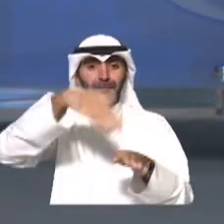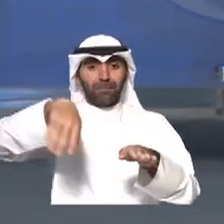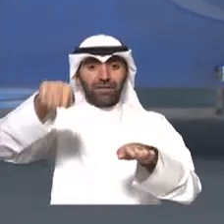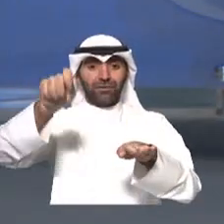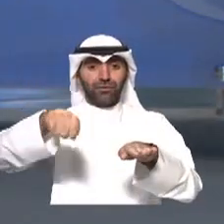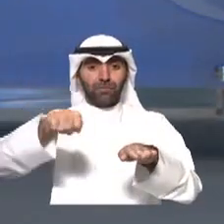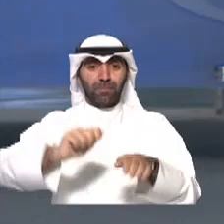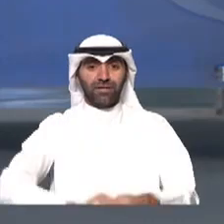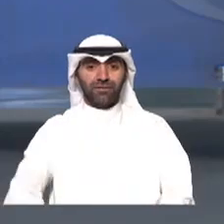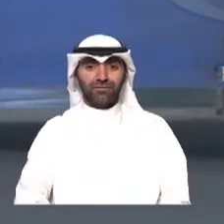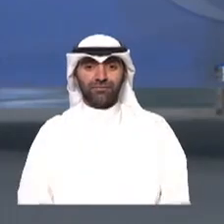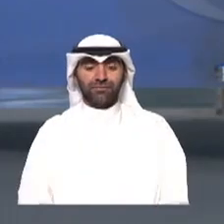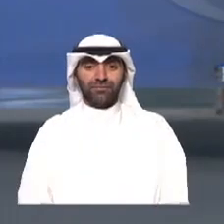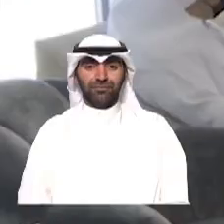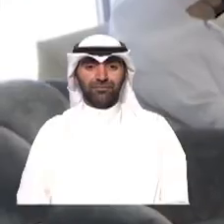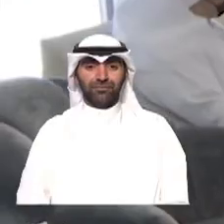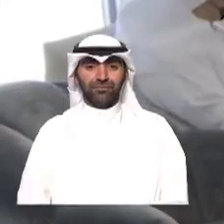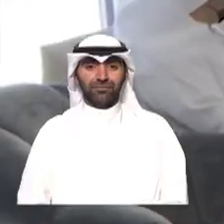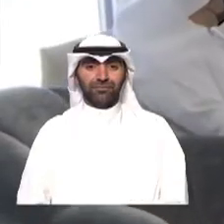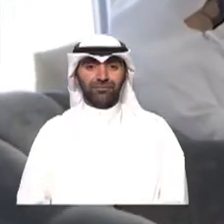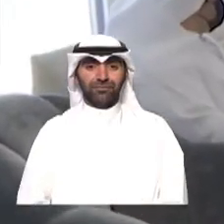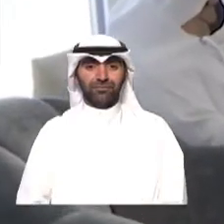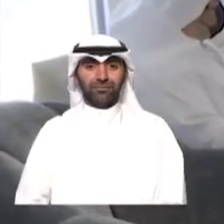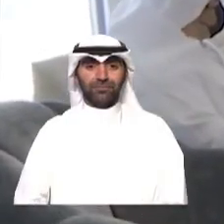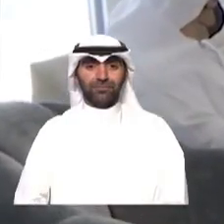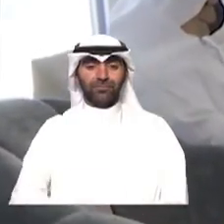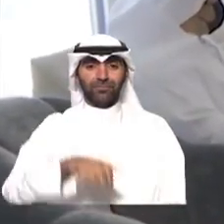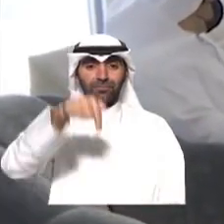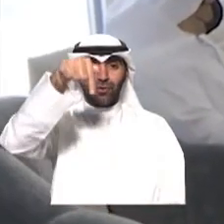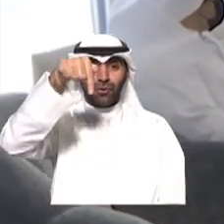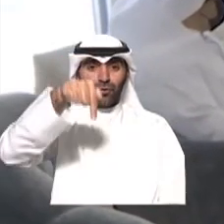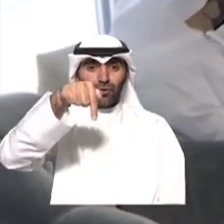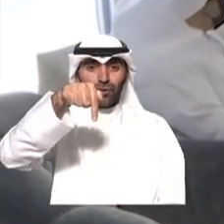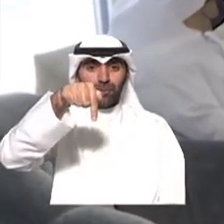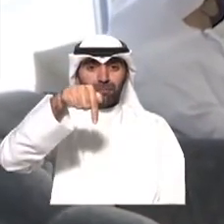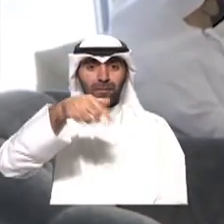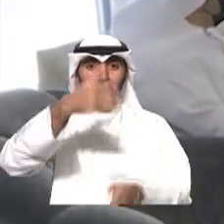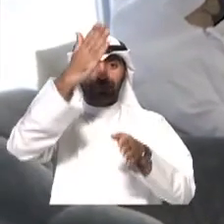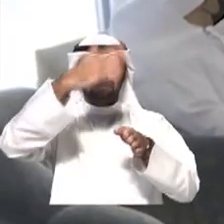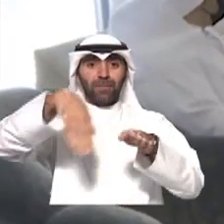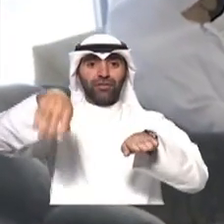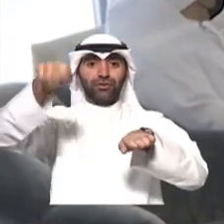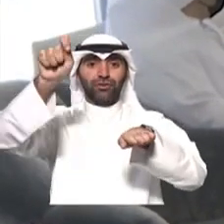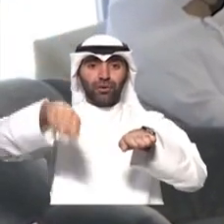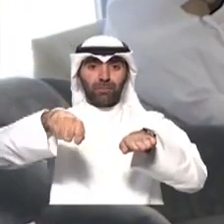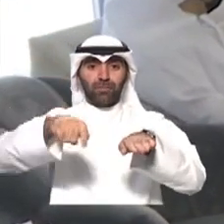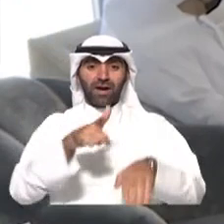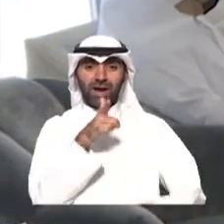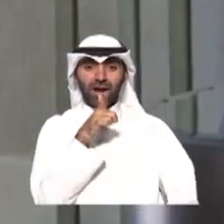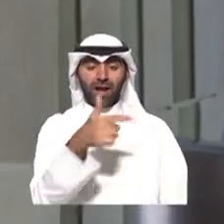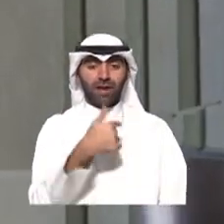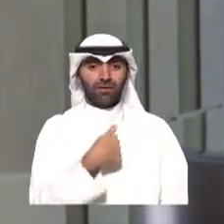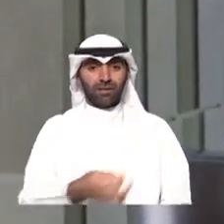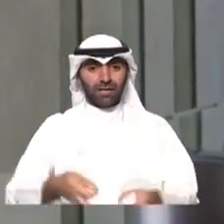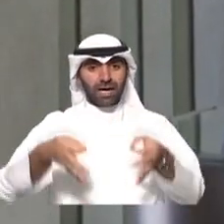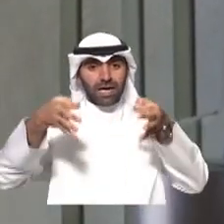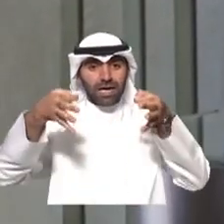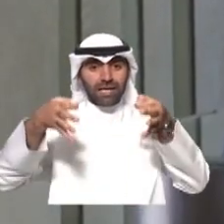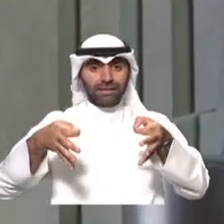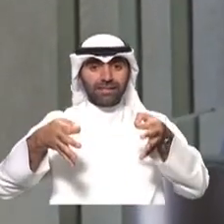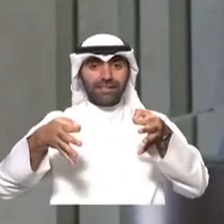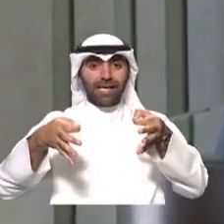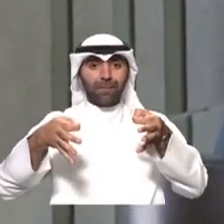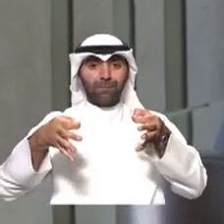والحساب الختامي. قرر مكتب المجلس اتخاذ كافة الإجراءات اللائحية والقانونية حول